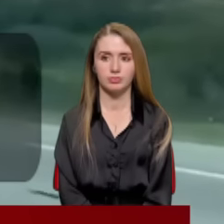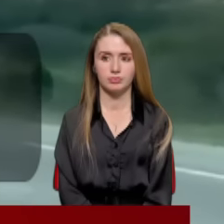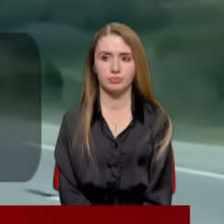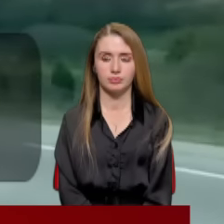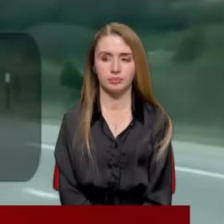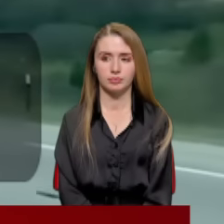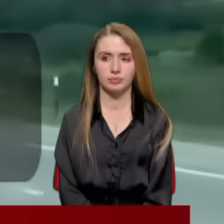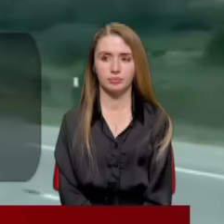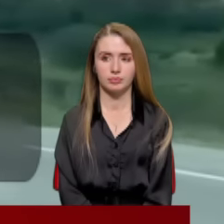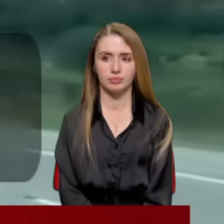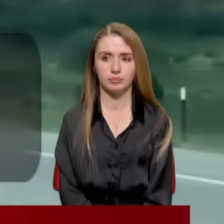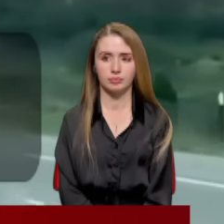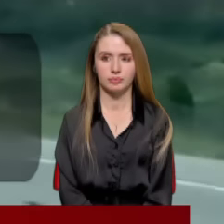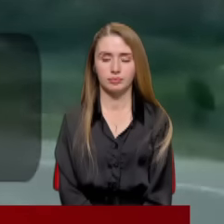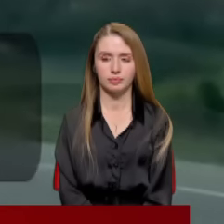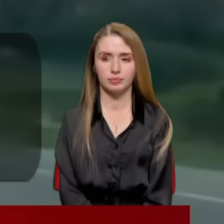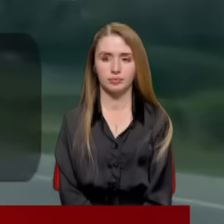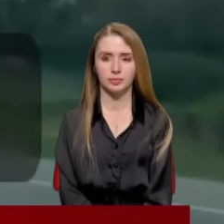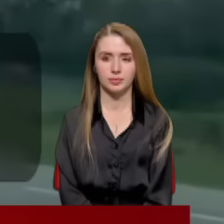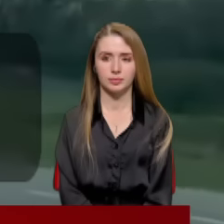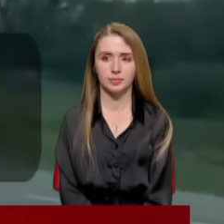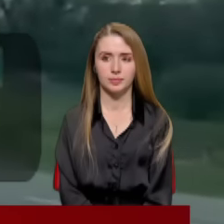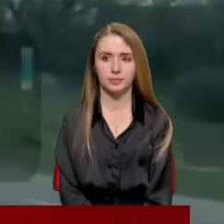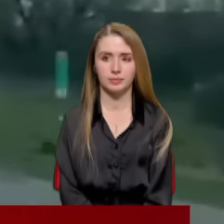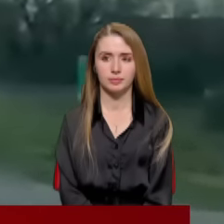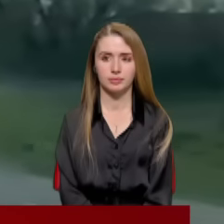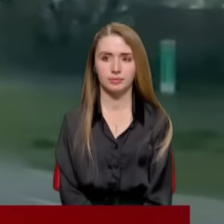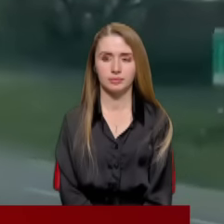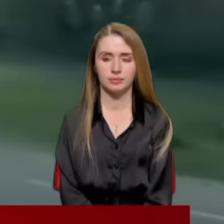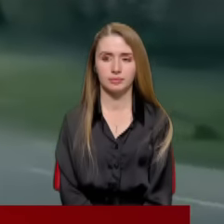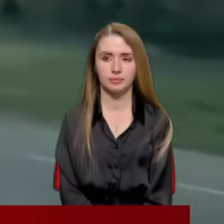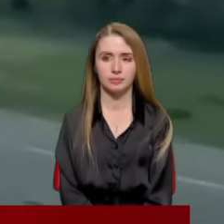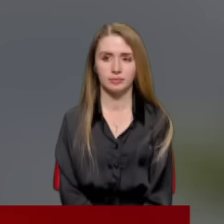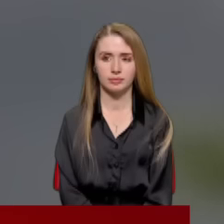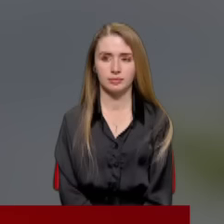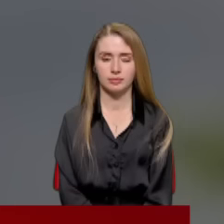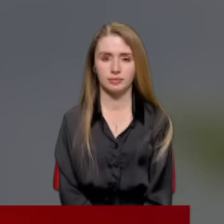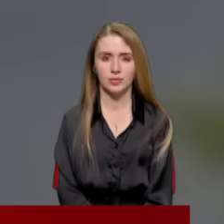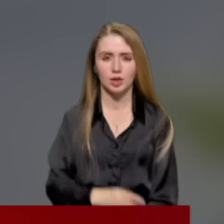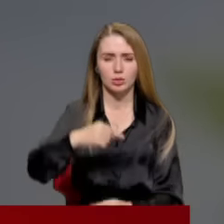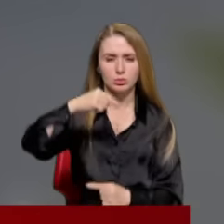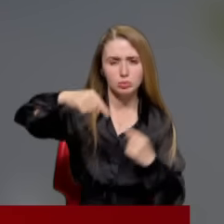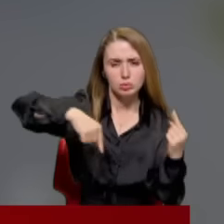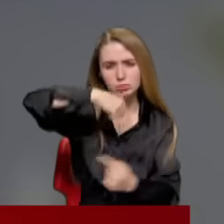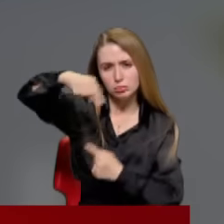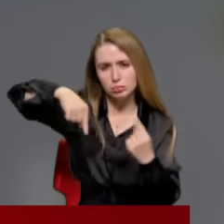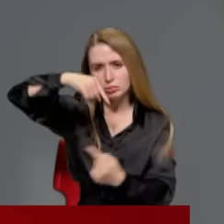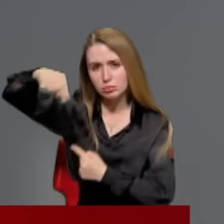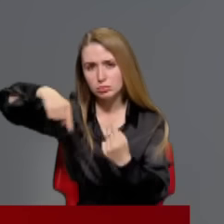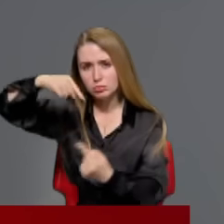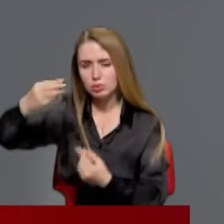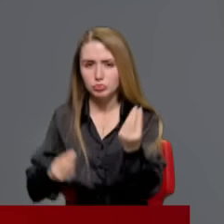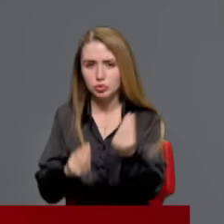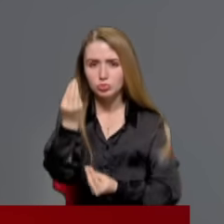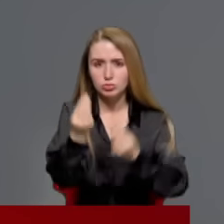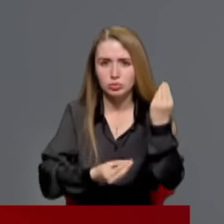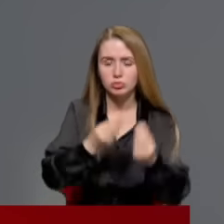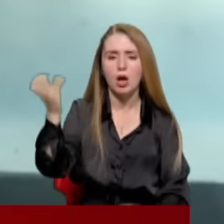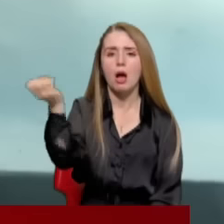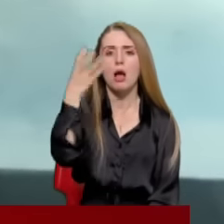Tornado northeast Lincoln, Nebraska. Time is 2:54. Dev hortumlar ardı ardına ortaya çıktı,